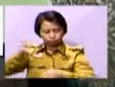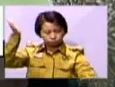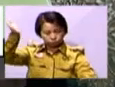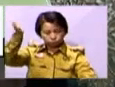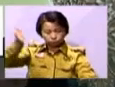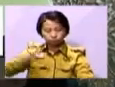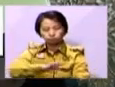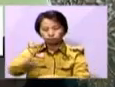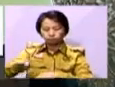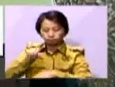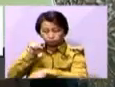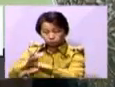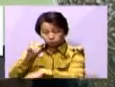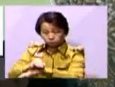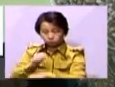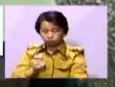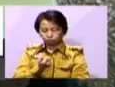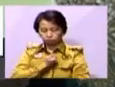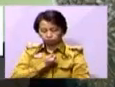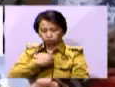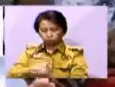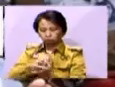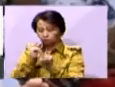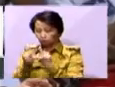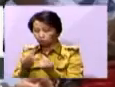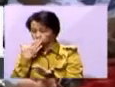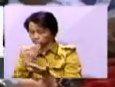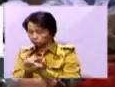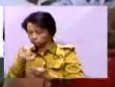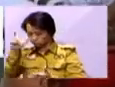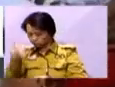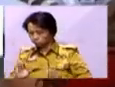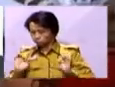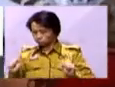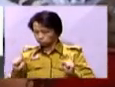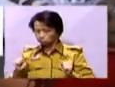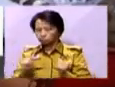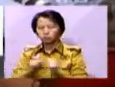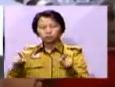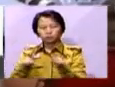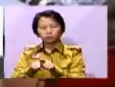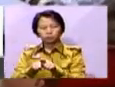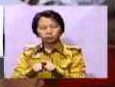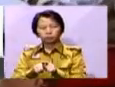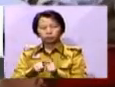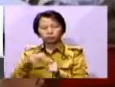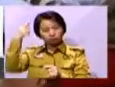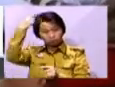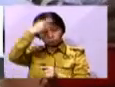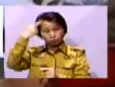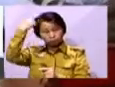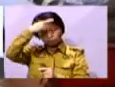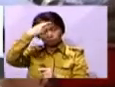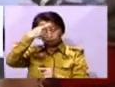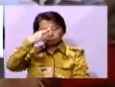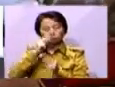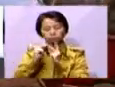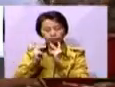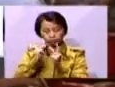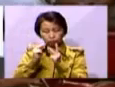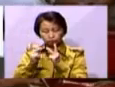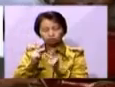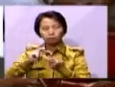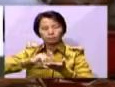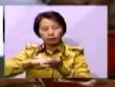jemaah juga dinasihat memastikan diri dalam keadaan terbaik menjelang wukuf sejajar sabda Rasulullah Al-Hajju Arafah